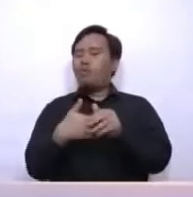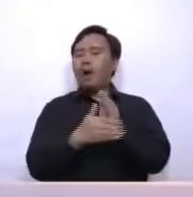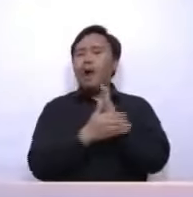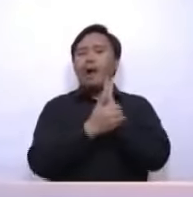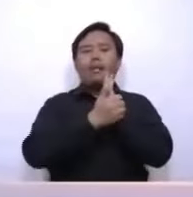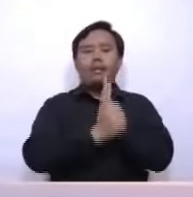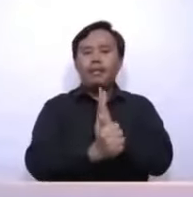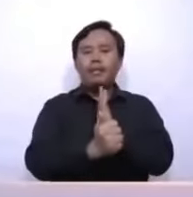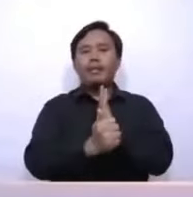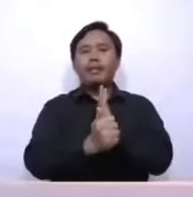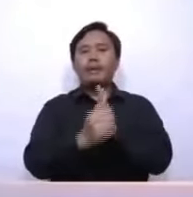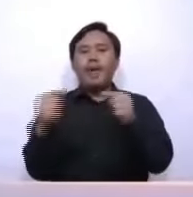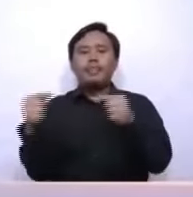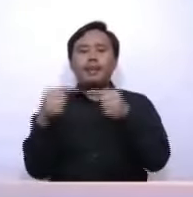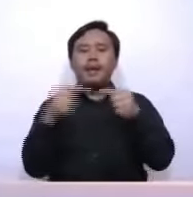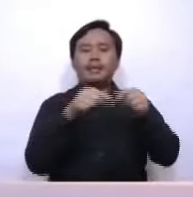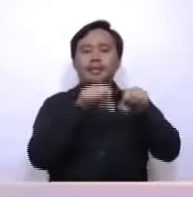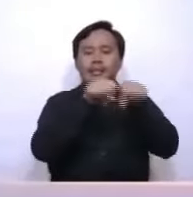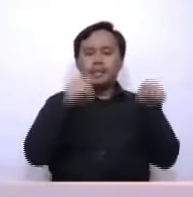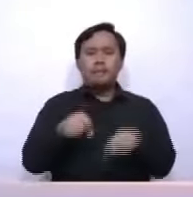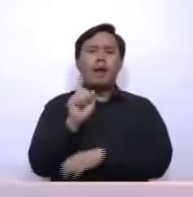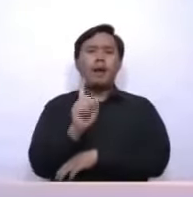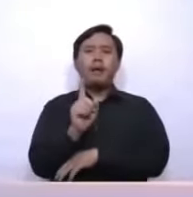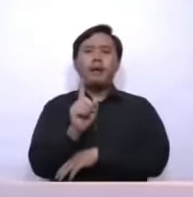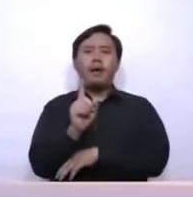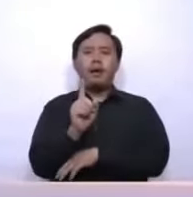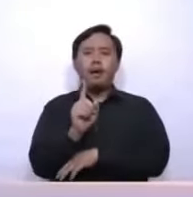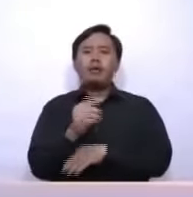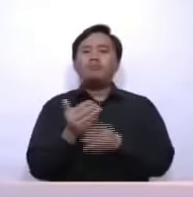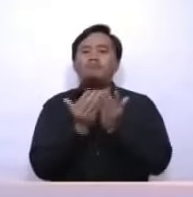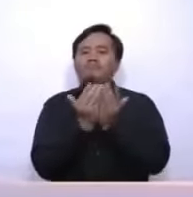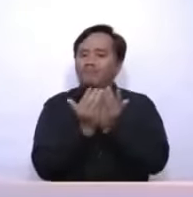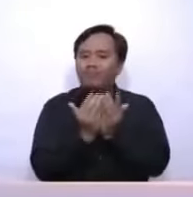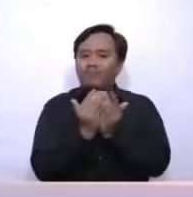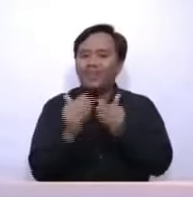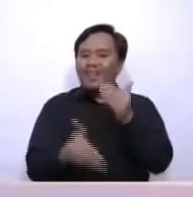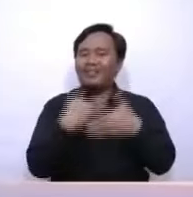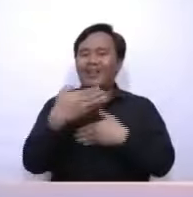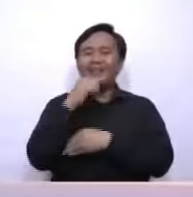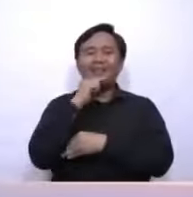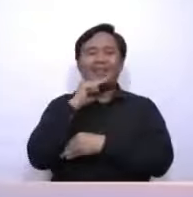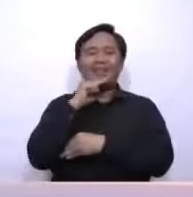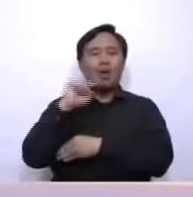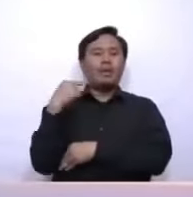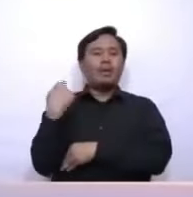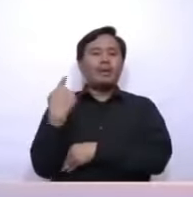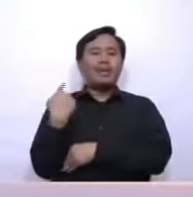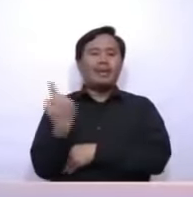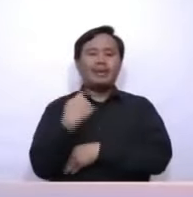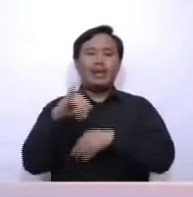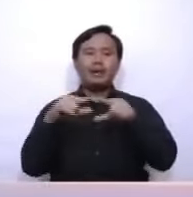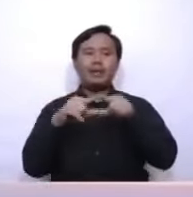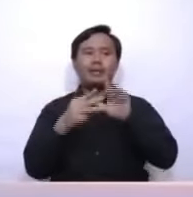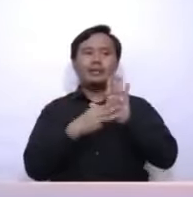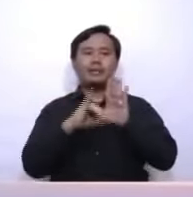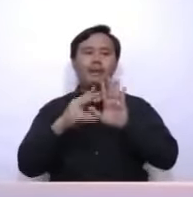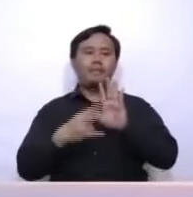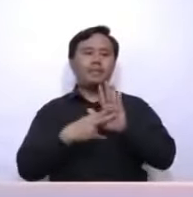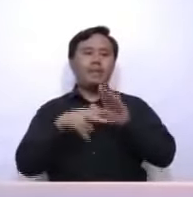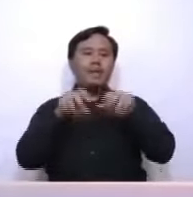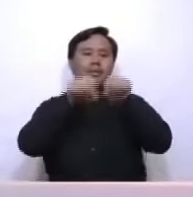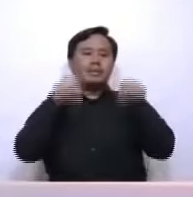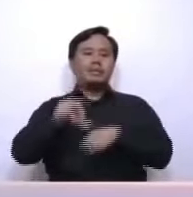dalam masalah integrasi sistem. Sehingga mudah-mudahan insya Allah kita bisa menjamin integrasi sistem di Jawa Barat lebih